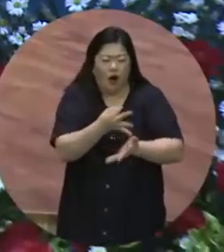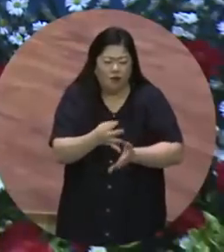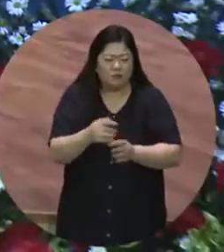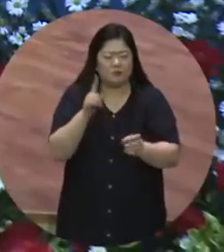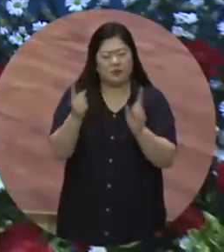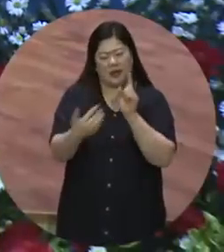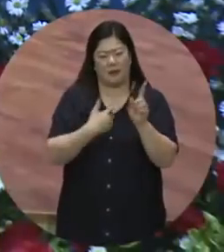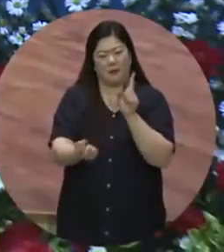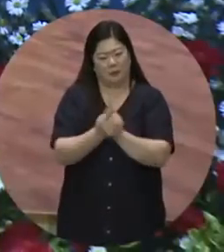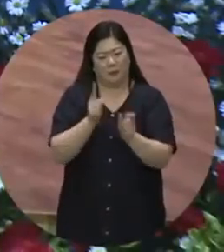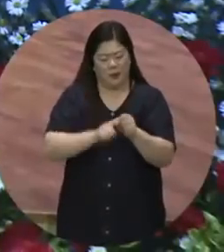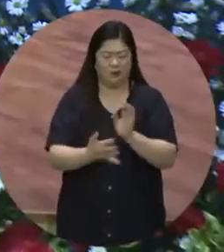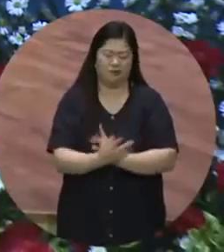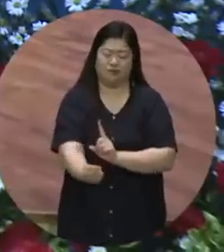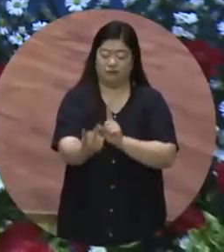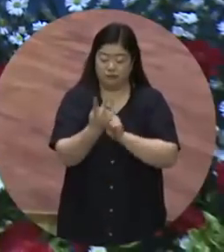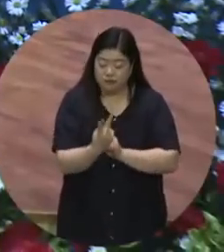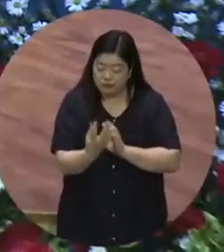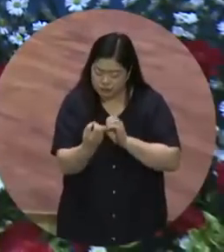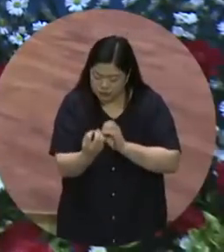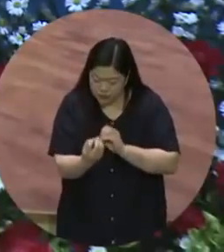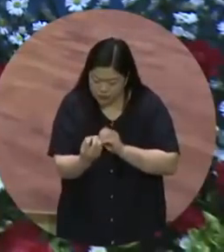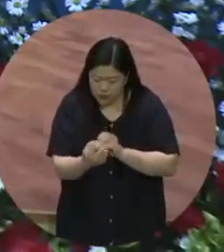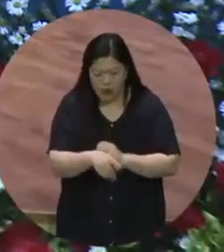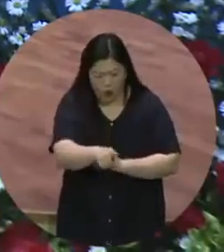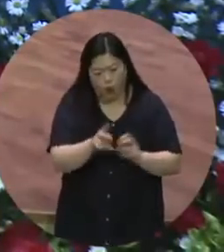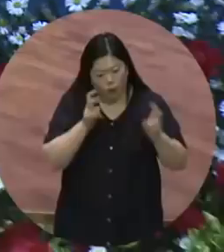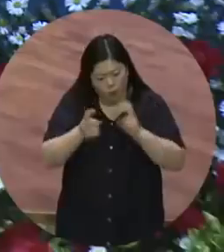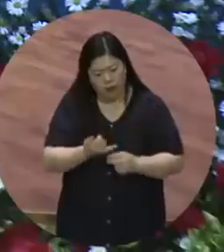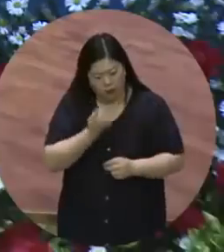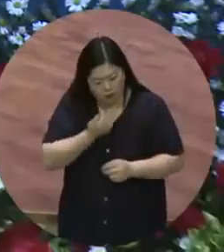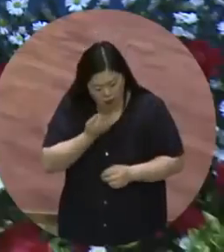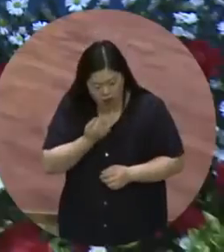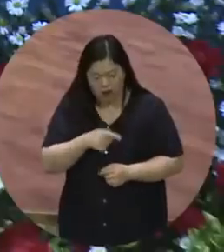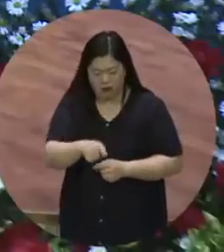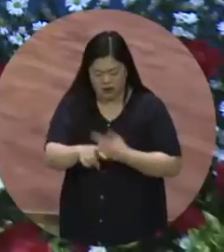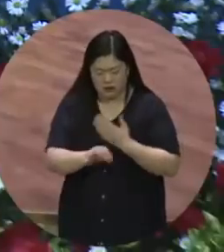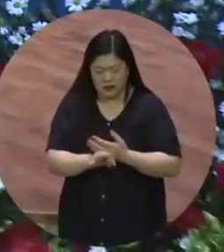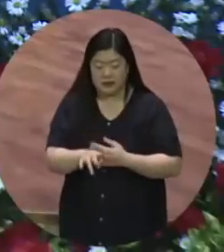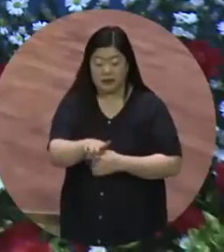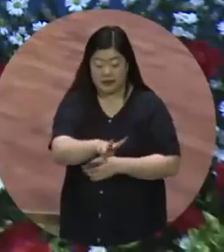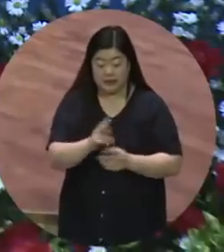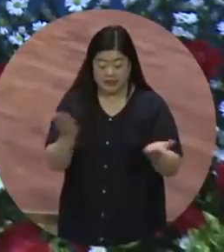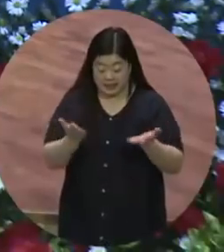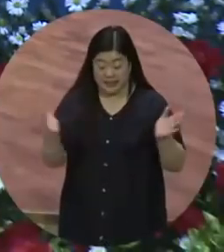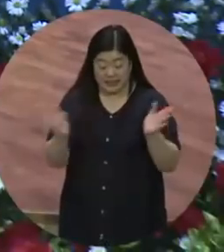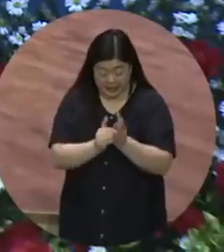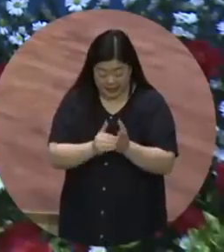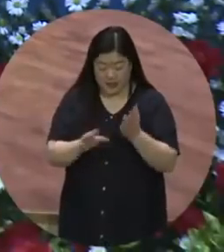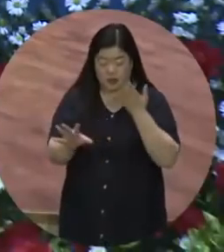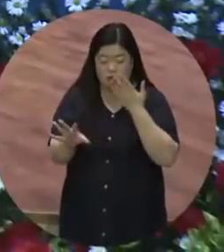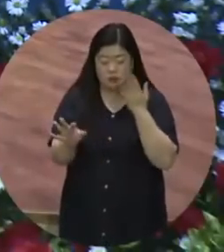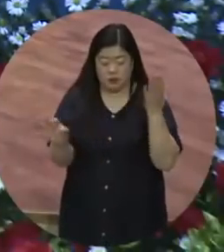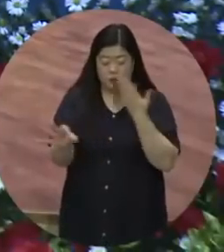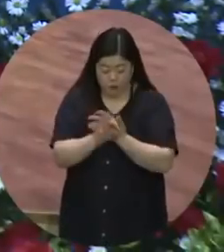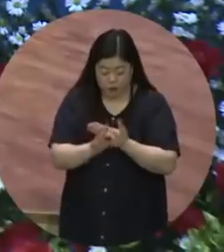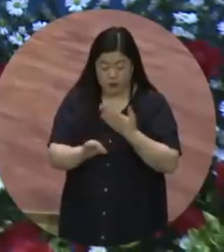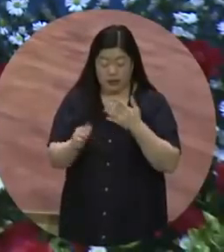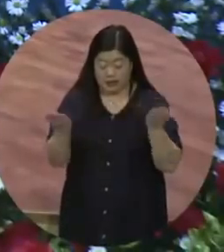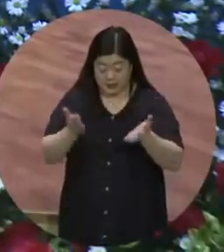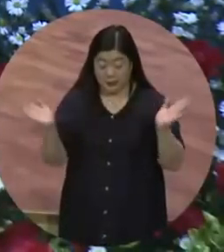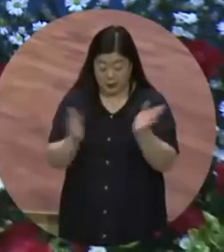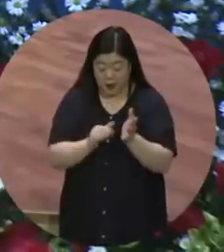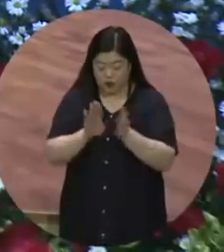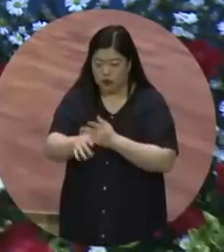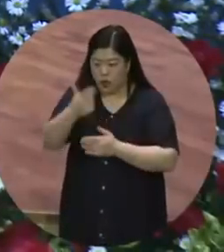나 퇴근하고 회사도 좋은 회사 다니니까 퇴근하고 기도부로 들어가라. 교회 각자. 그래서 하루에